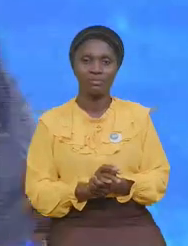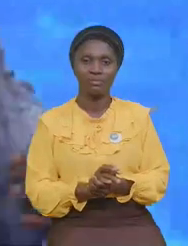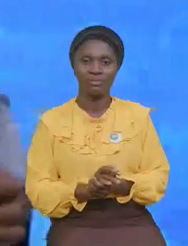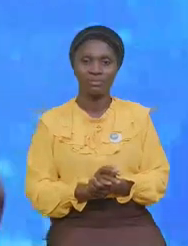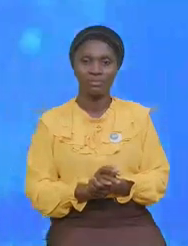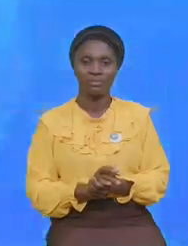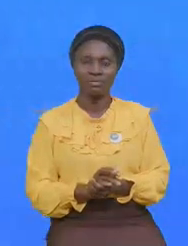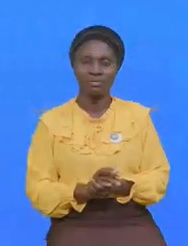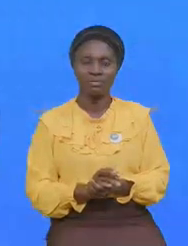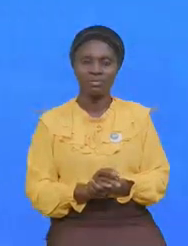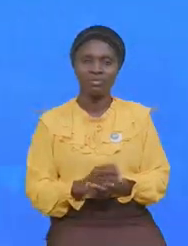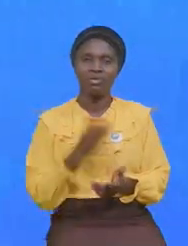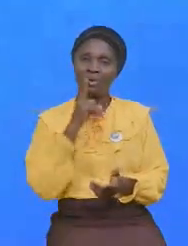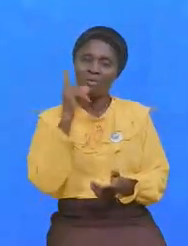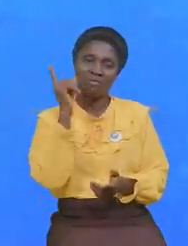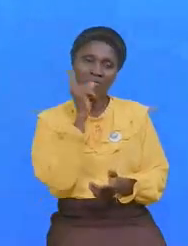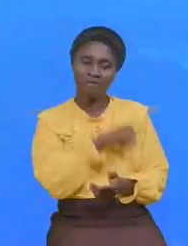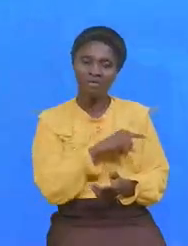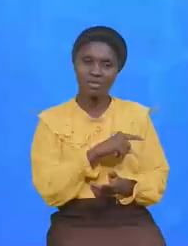Une fausse accusation.